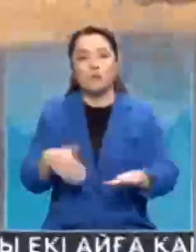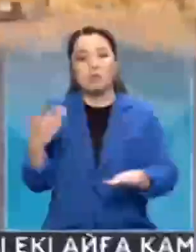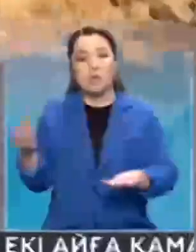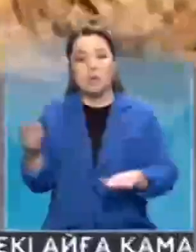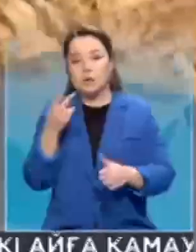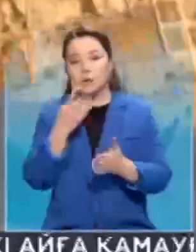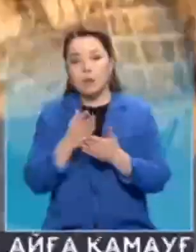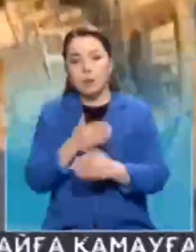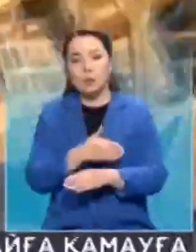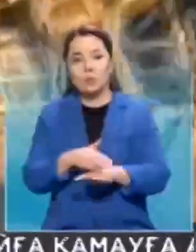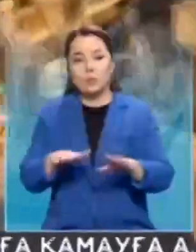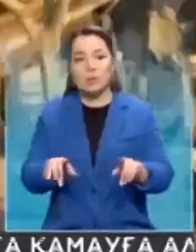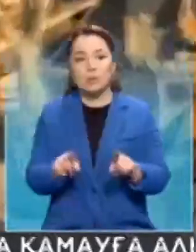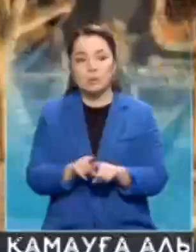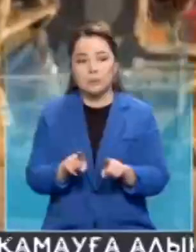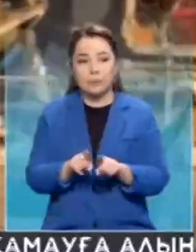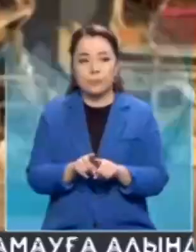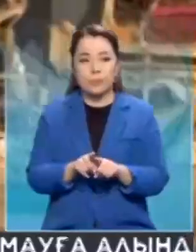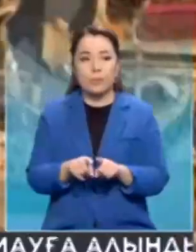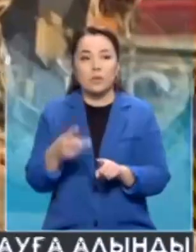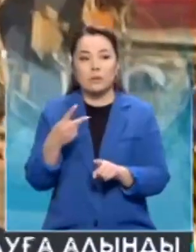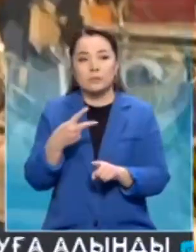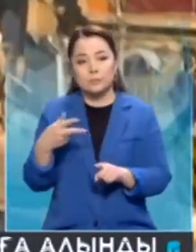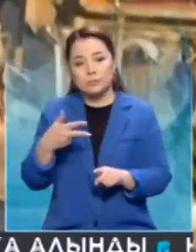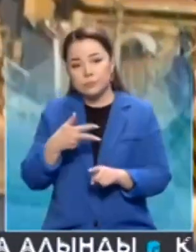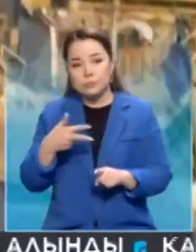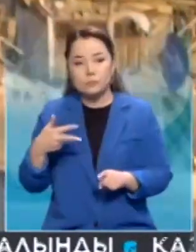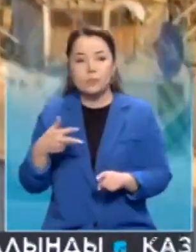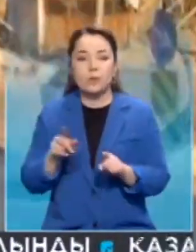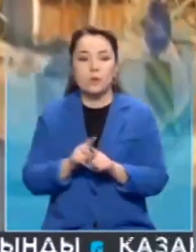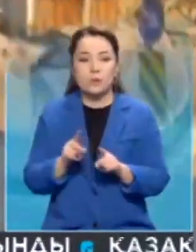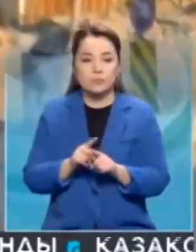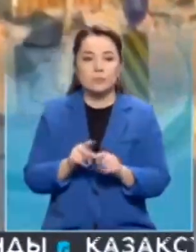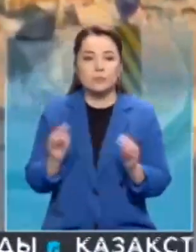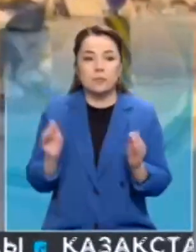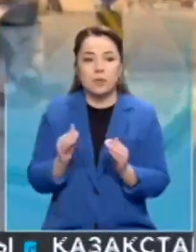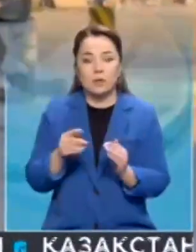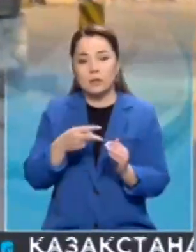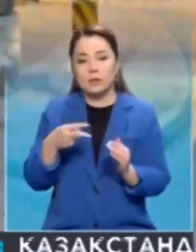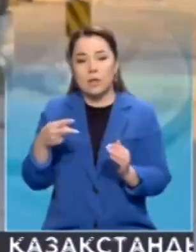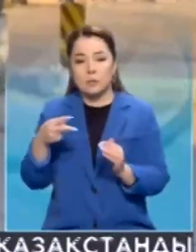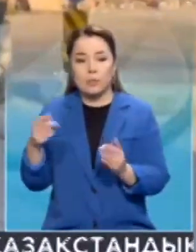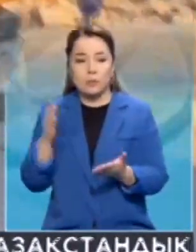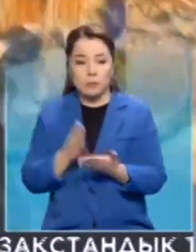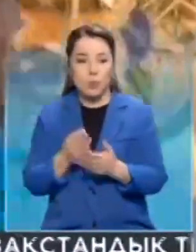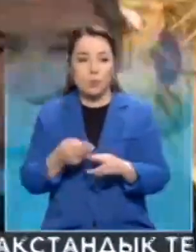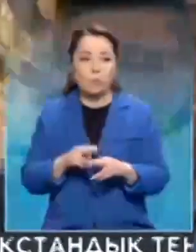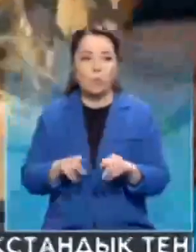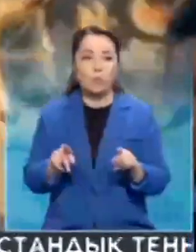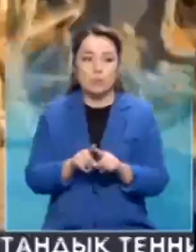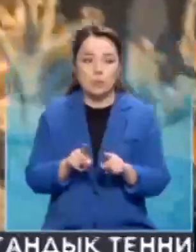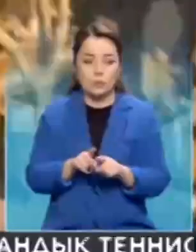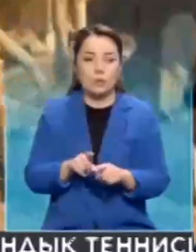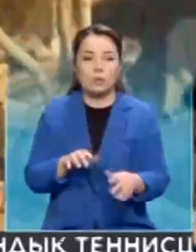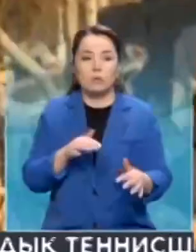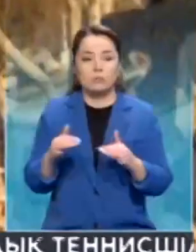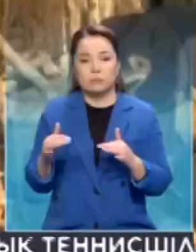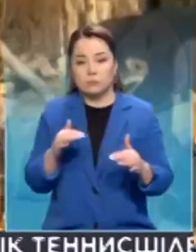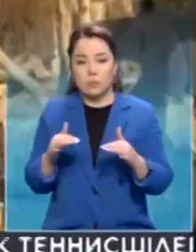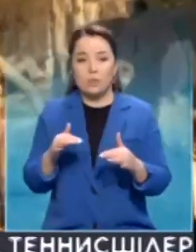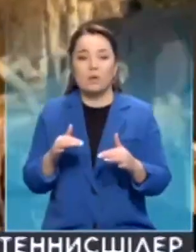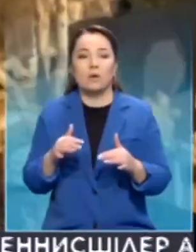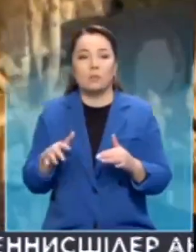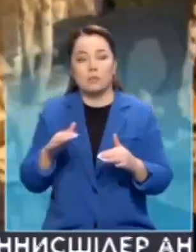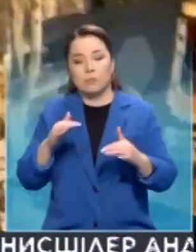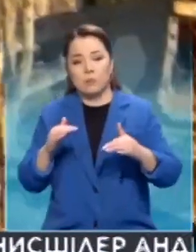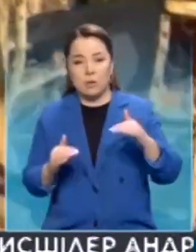өтетін болсақ, көшенің мына бетінде де 2-3 қабатты ғана шағын ғимараттар бар, бірақ олардың өзі де өздеріңіз көріп